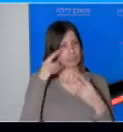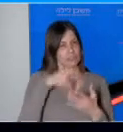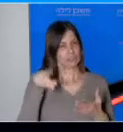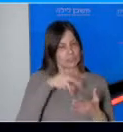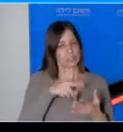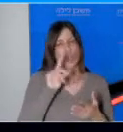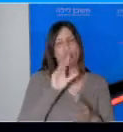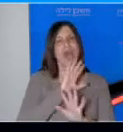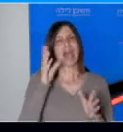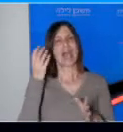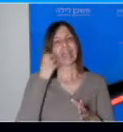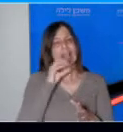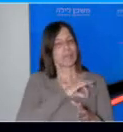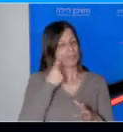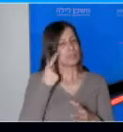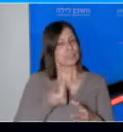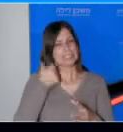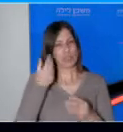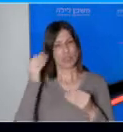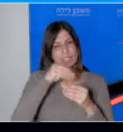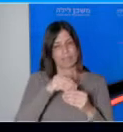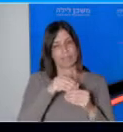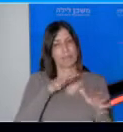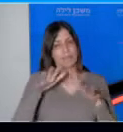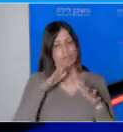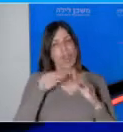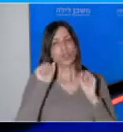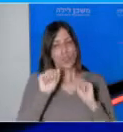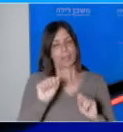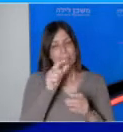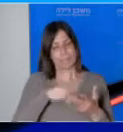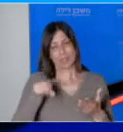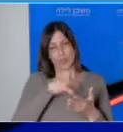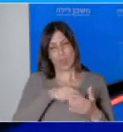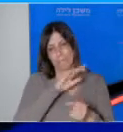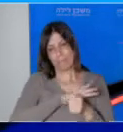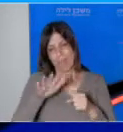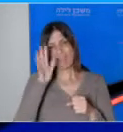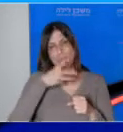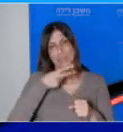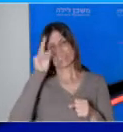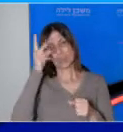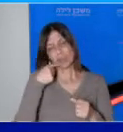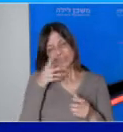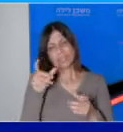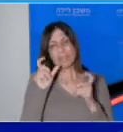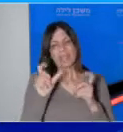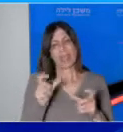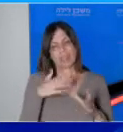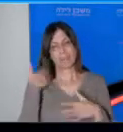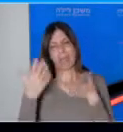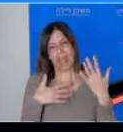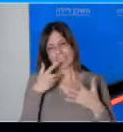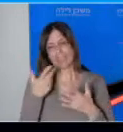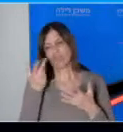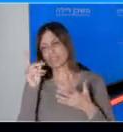גם שמענו גם שרים נוספים בממשלה שתומכים בביטולו, נכון. בביטולו המוחלט. אגב, למרות הסיכון, הם אומרים, זה פשוט ימנע את כל הבלגן הזה,